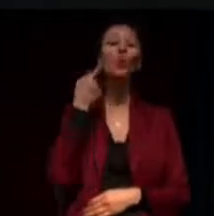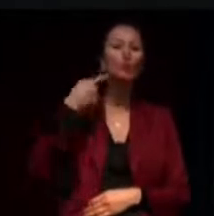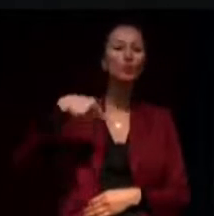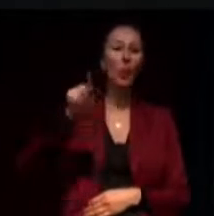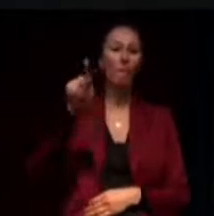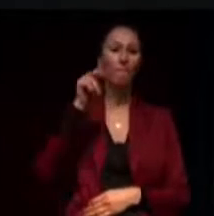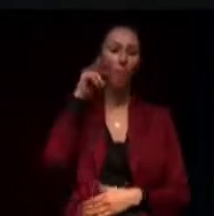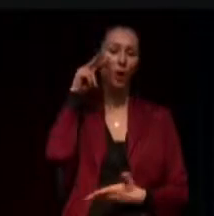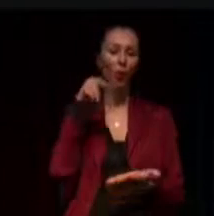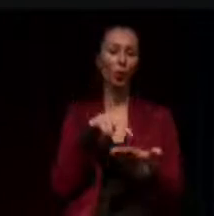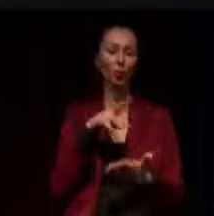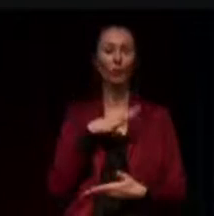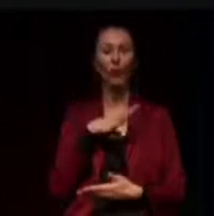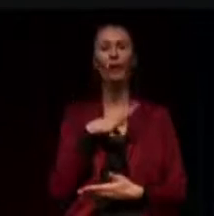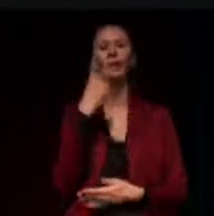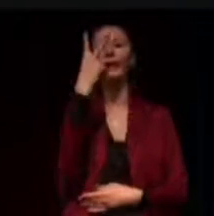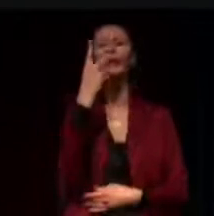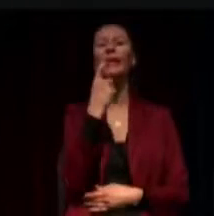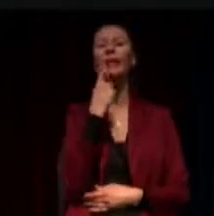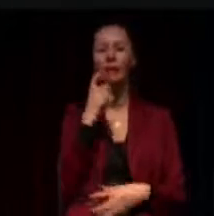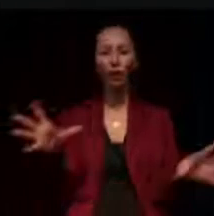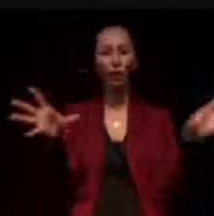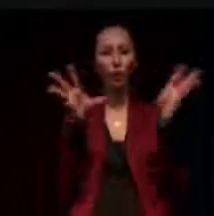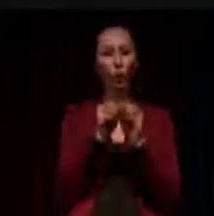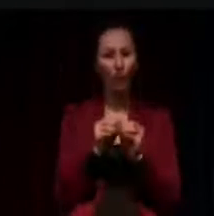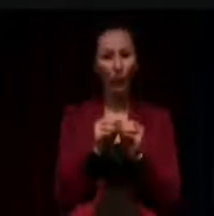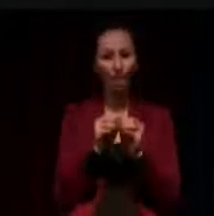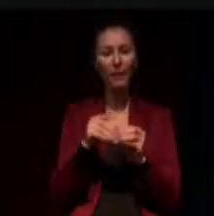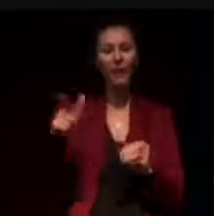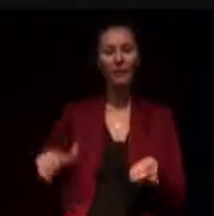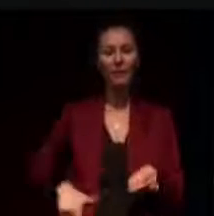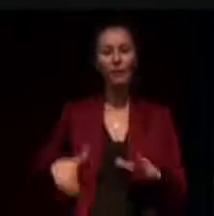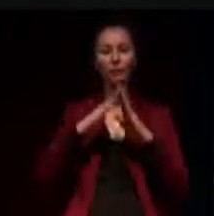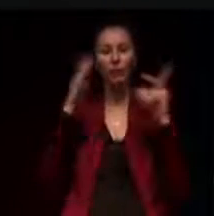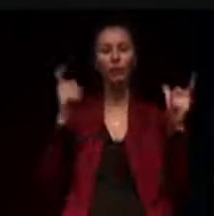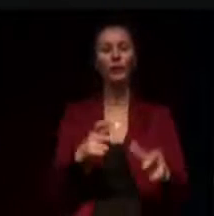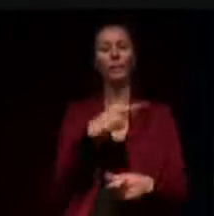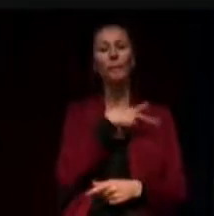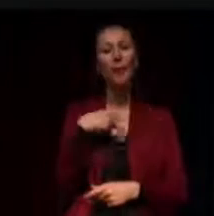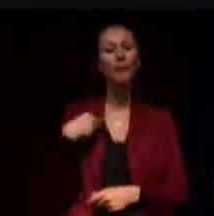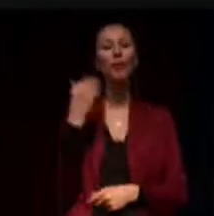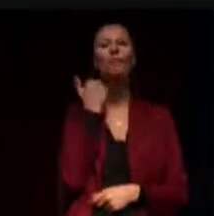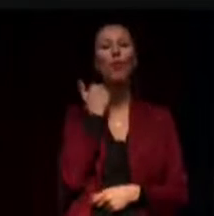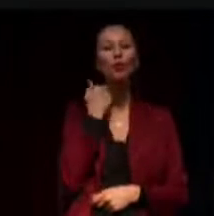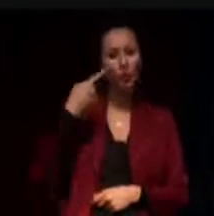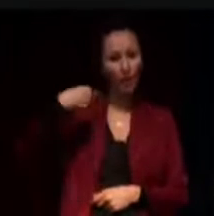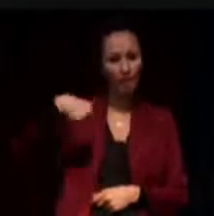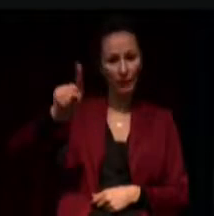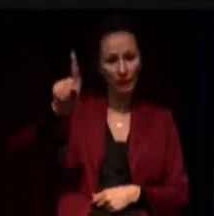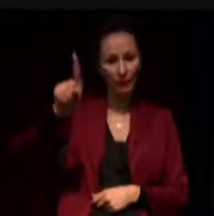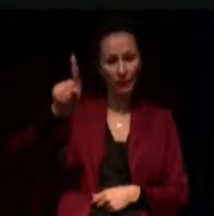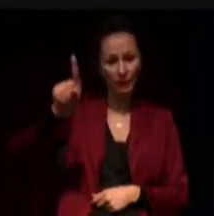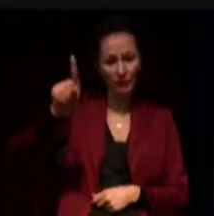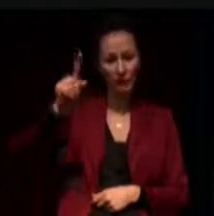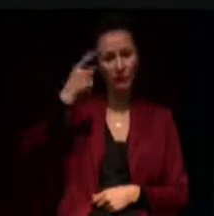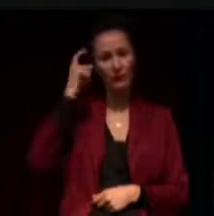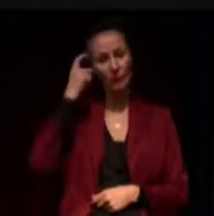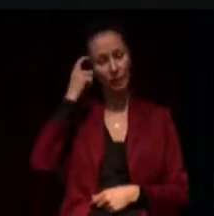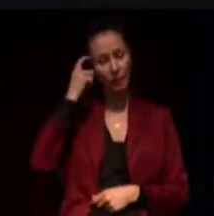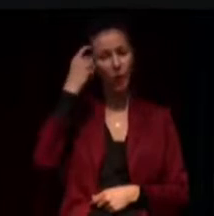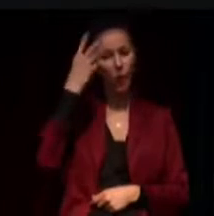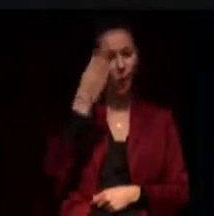borçlanma öngörüldü. Yani 2 yılda toplamda İzmir Büyükşehir Belediyesi'nin borçlanması, öngörülen